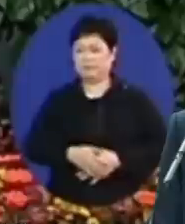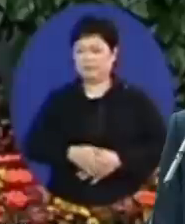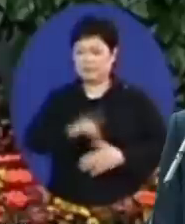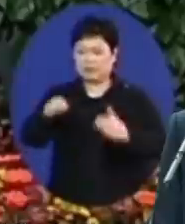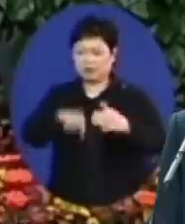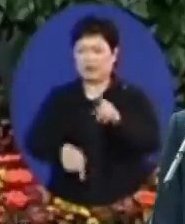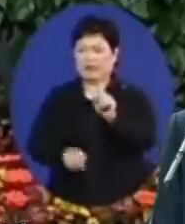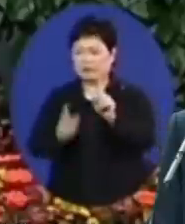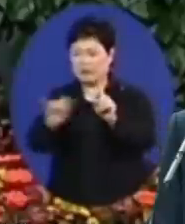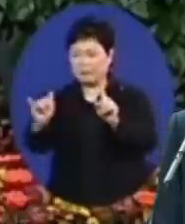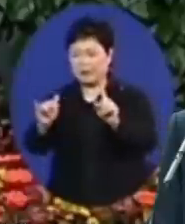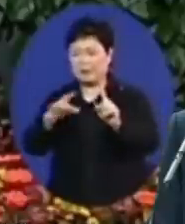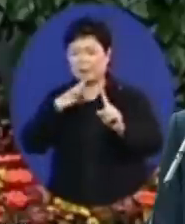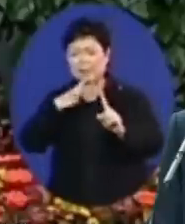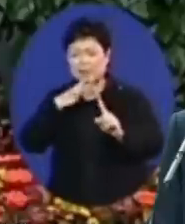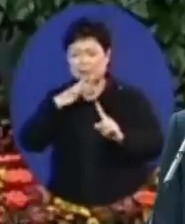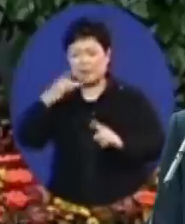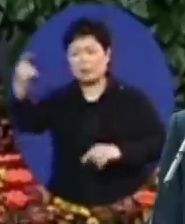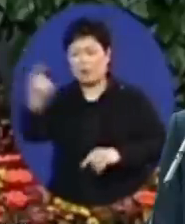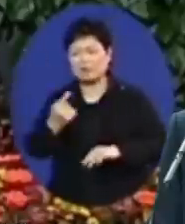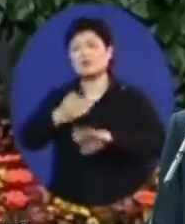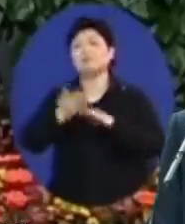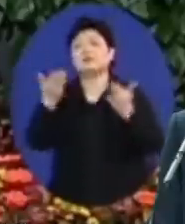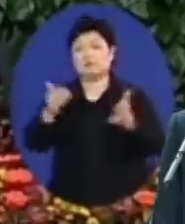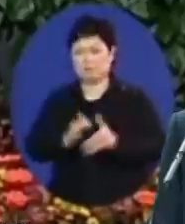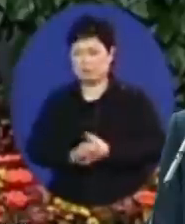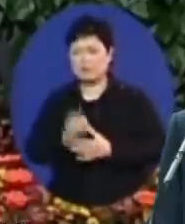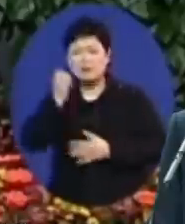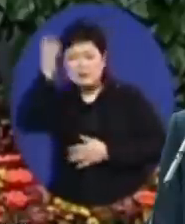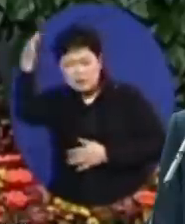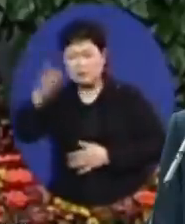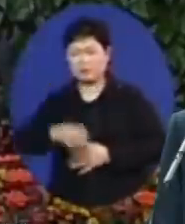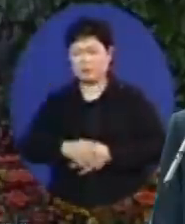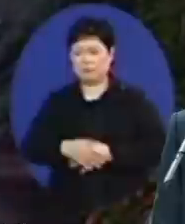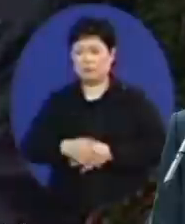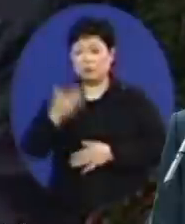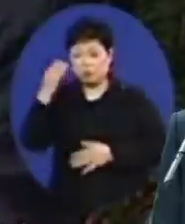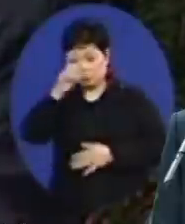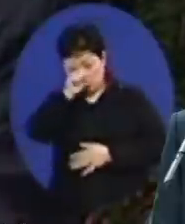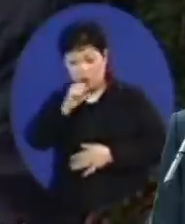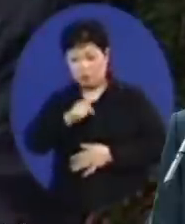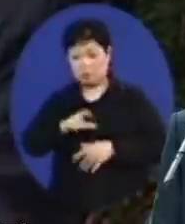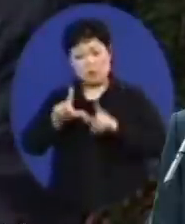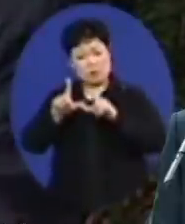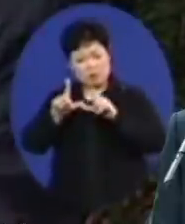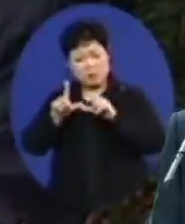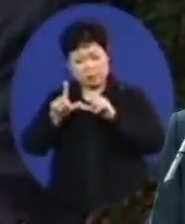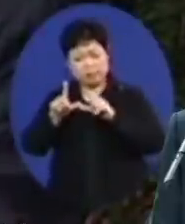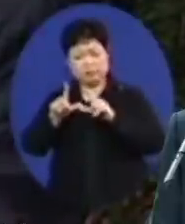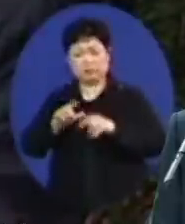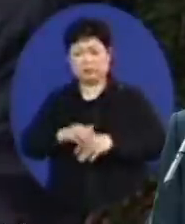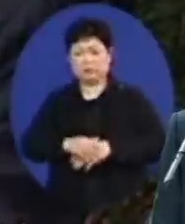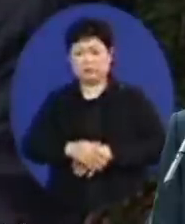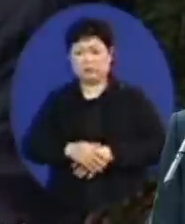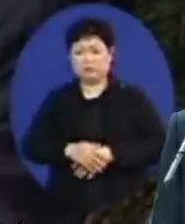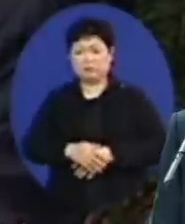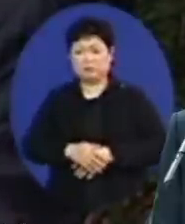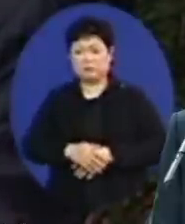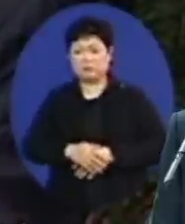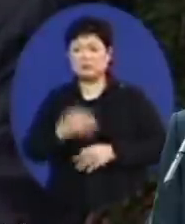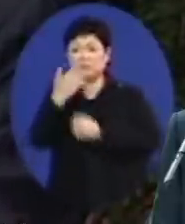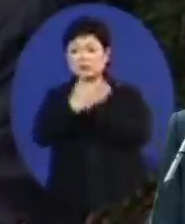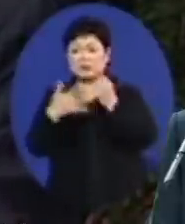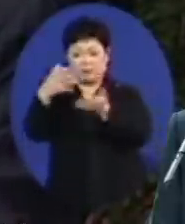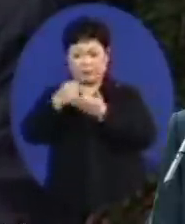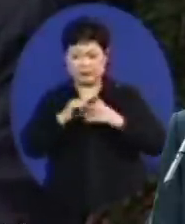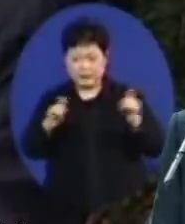중에 한 명만 와서 감사하는 것입니다. 잊어버려도 좋지요. 대개 은혜를